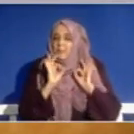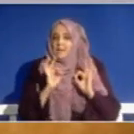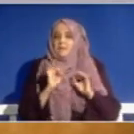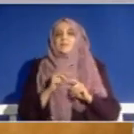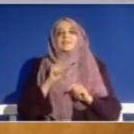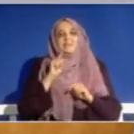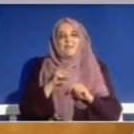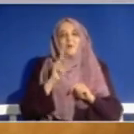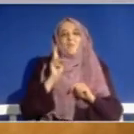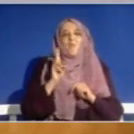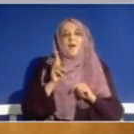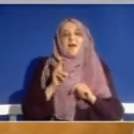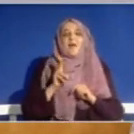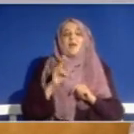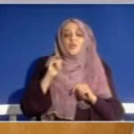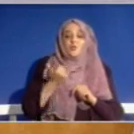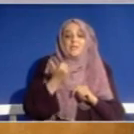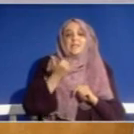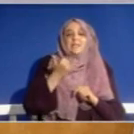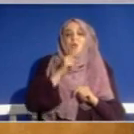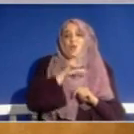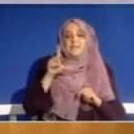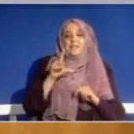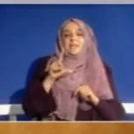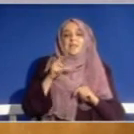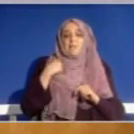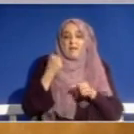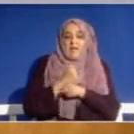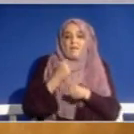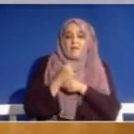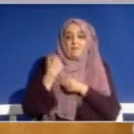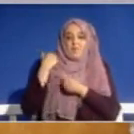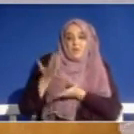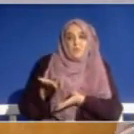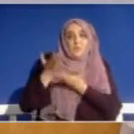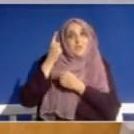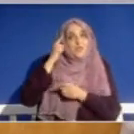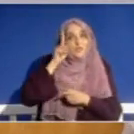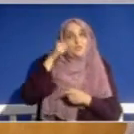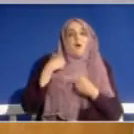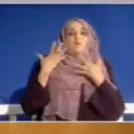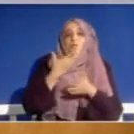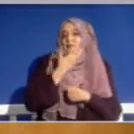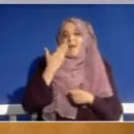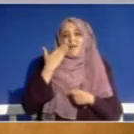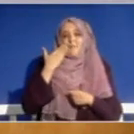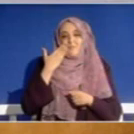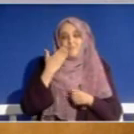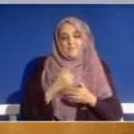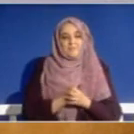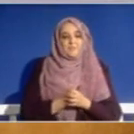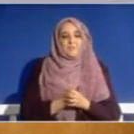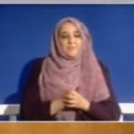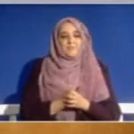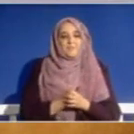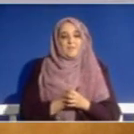قال في هذا في ذلك اليوم ترفع الأعمال، وأحب أن يرفع عملي وأنا صائم إلى الله وأنا صائم. نعم. يعني معناه الإنسان